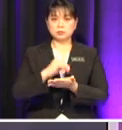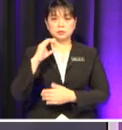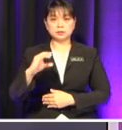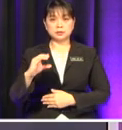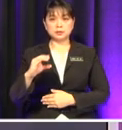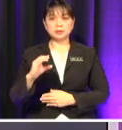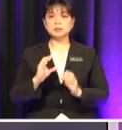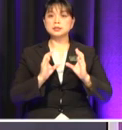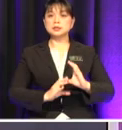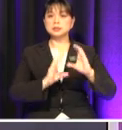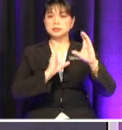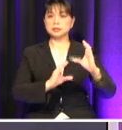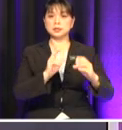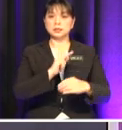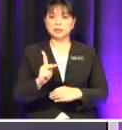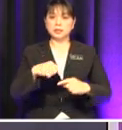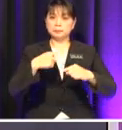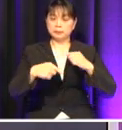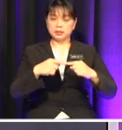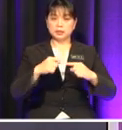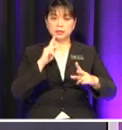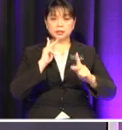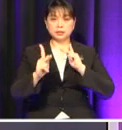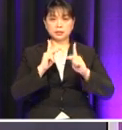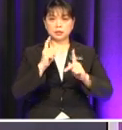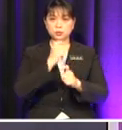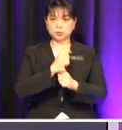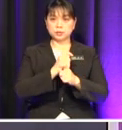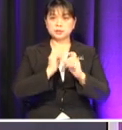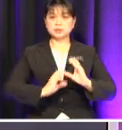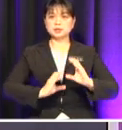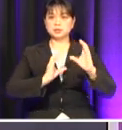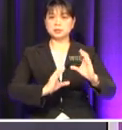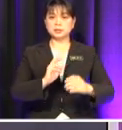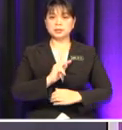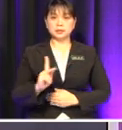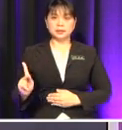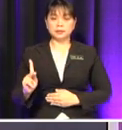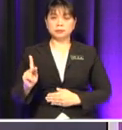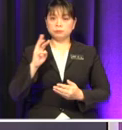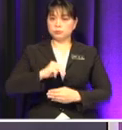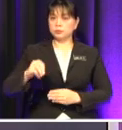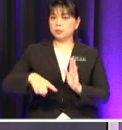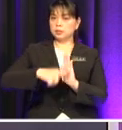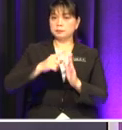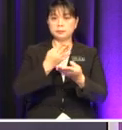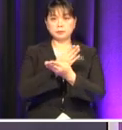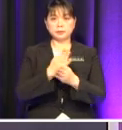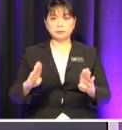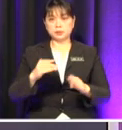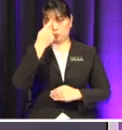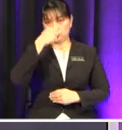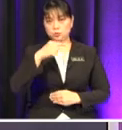cadangkan Oke Apabila kata tugas cadangkan calon lebih bebas Sebenarnya dia lebih bebas untuk